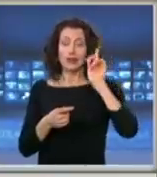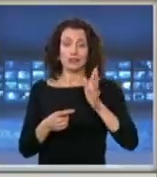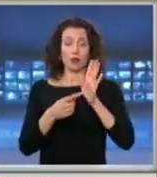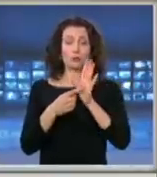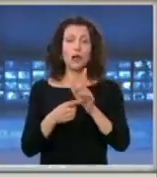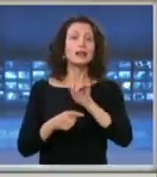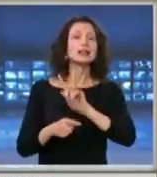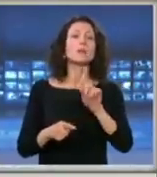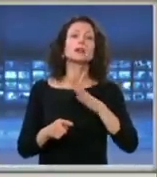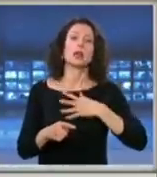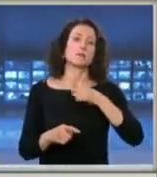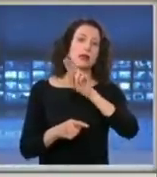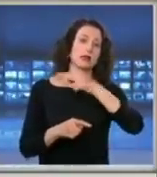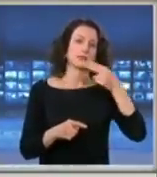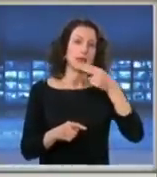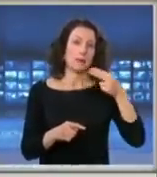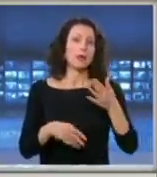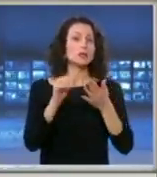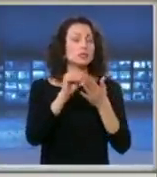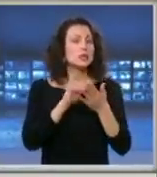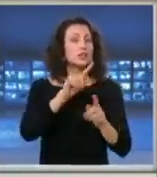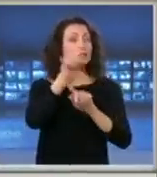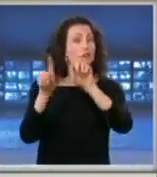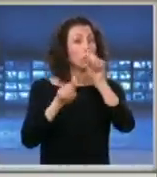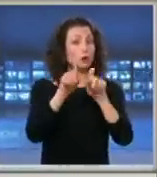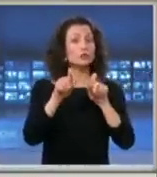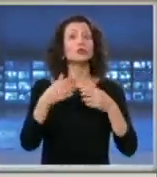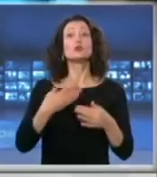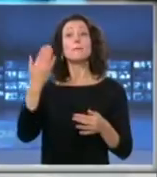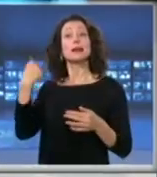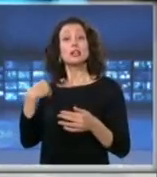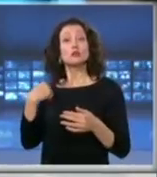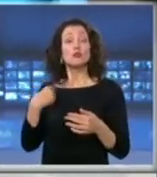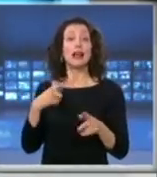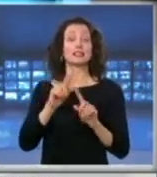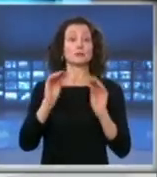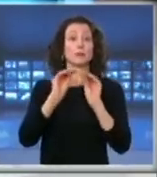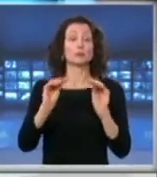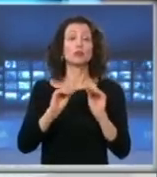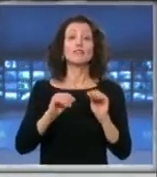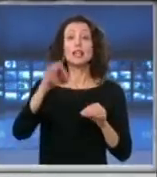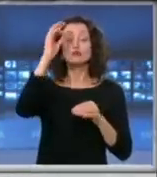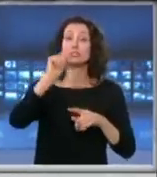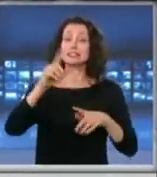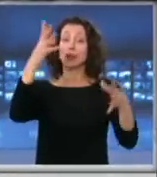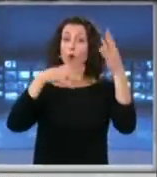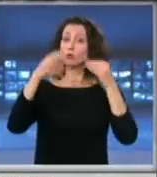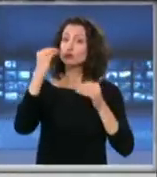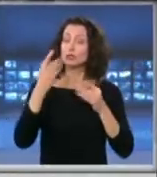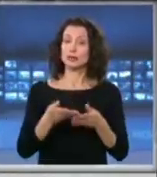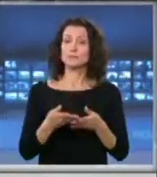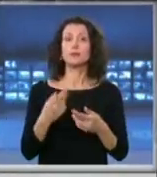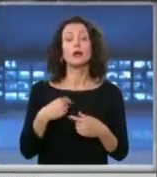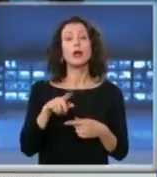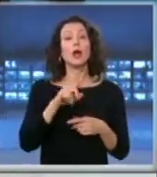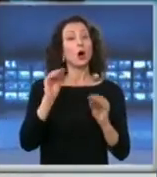теми, задачи, въпроси, които да не са учени от учениците. Образователното министерство се е договорило с мобилните оператори,